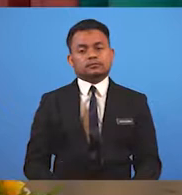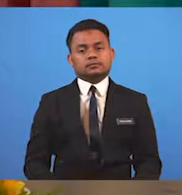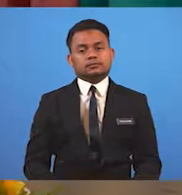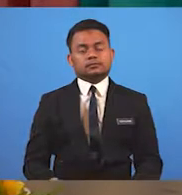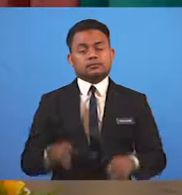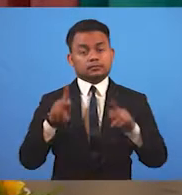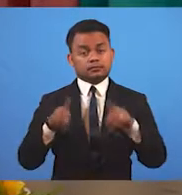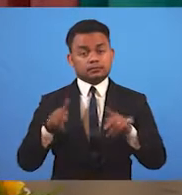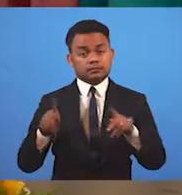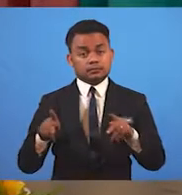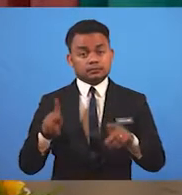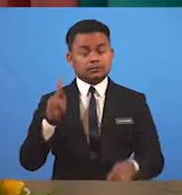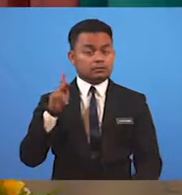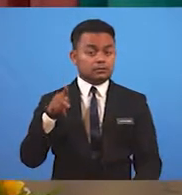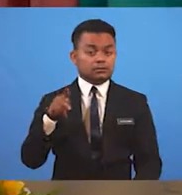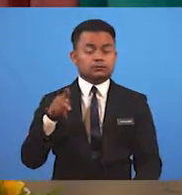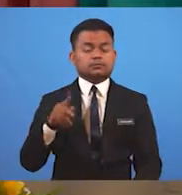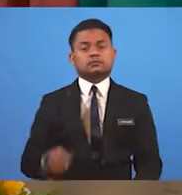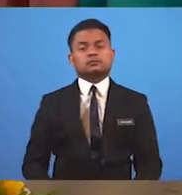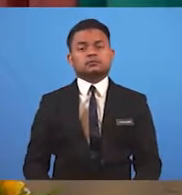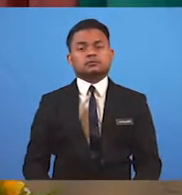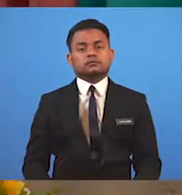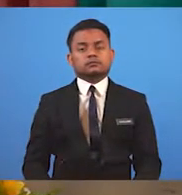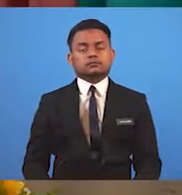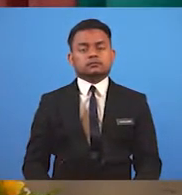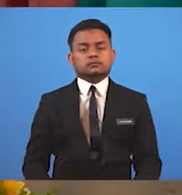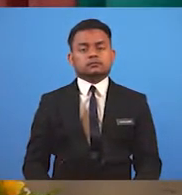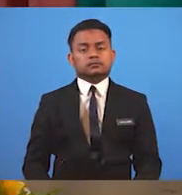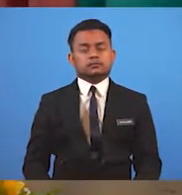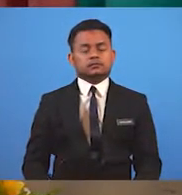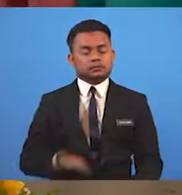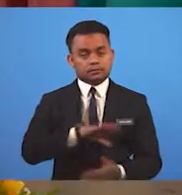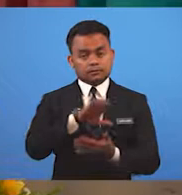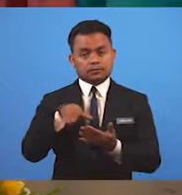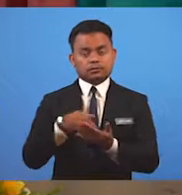Itu soalan dua. Soalan tiga. Hitungkan nilai.